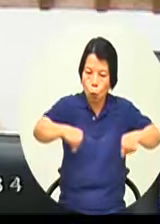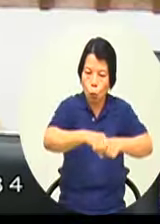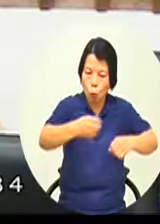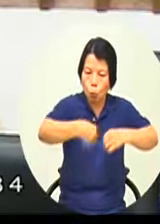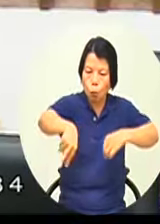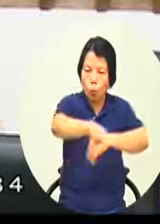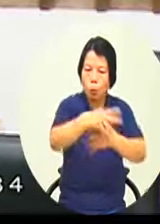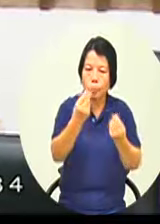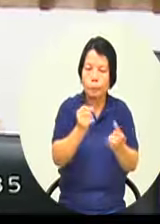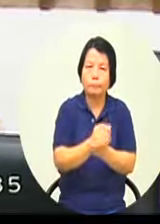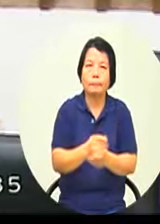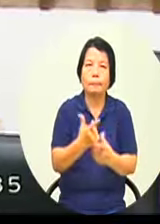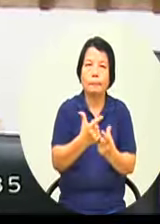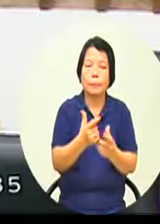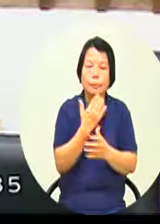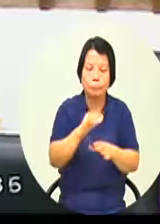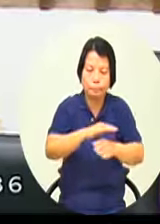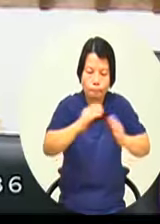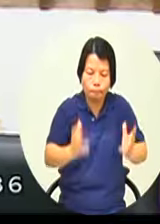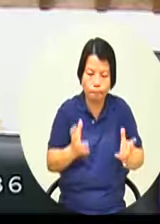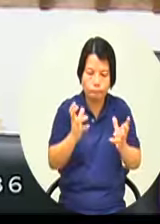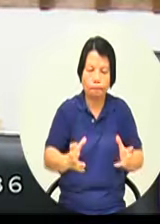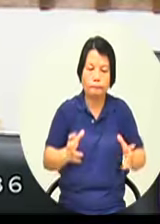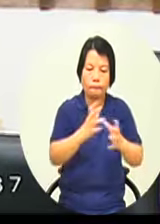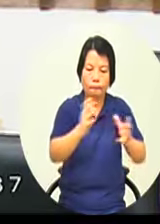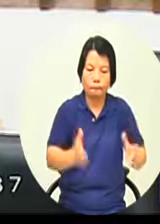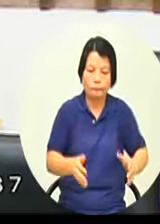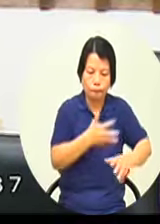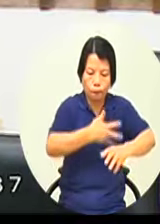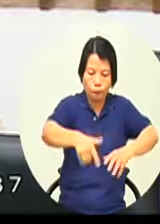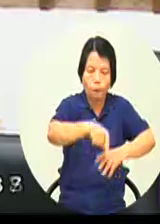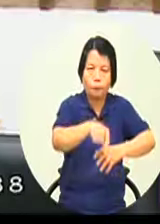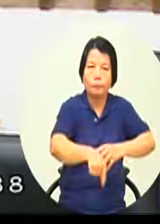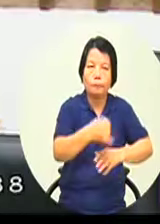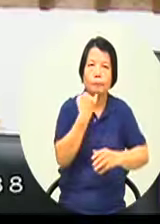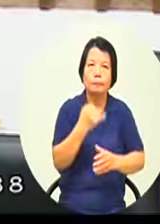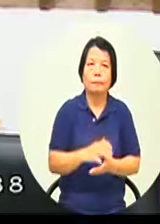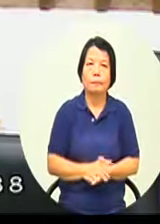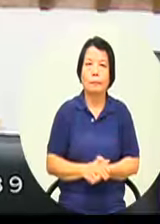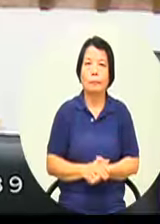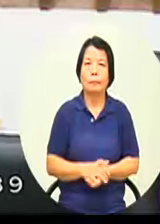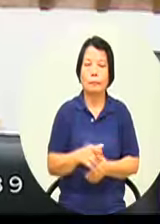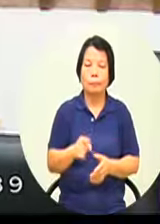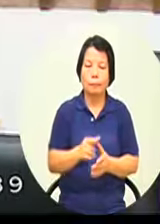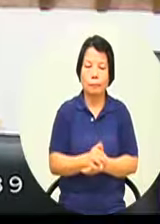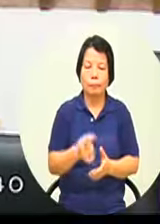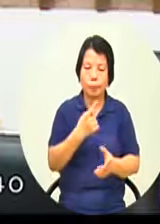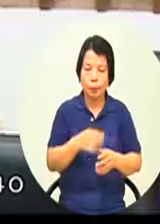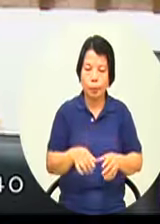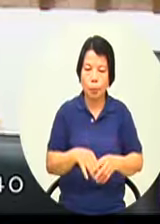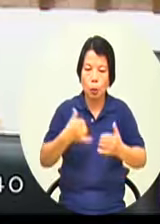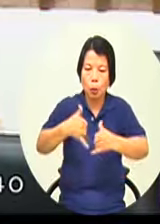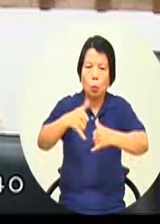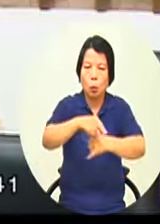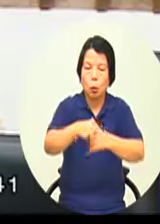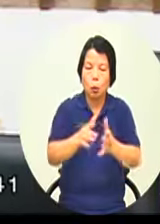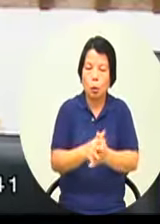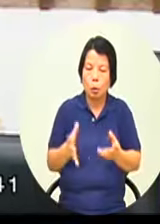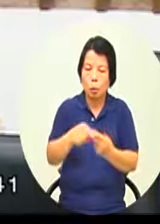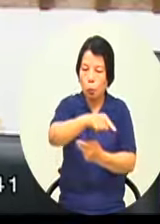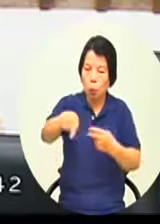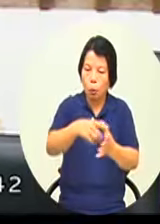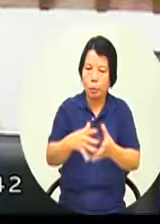排水涵箱涵哦？所以现在就是那些干线周边是不是一并处理，才